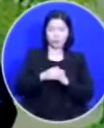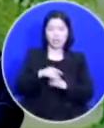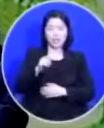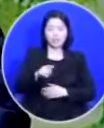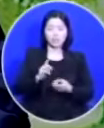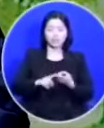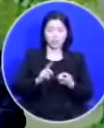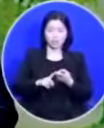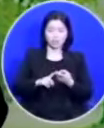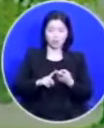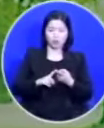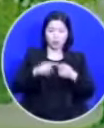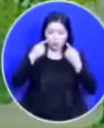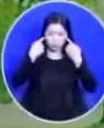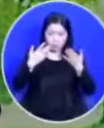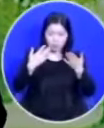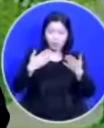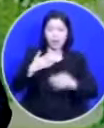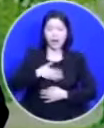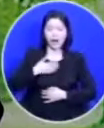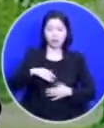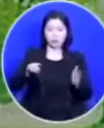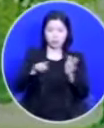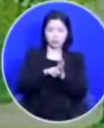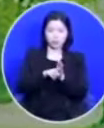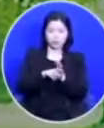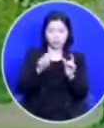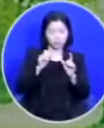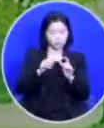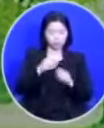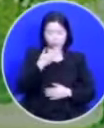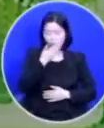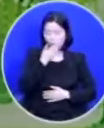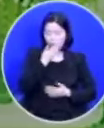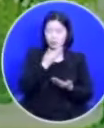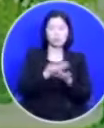그 사실을 분명하게 알고 믿는 것은 대단해 중요해요